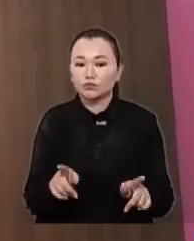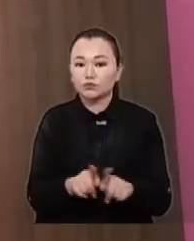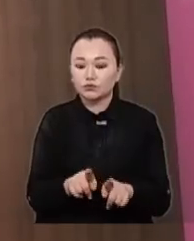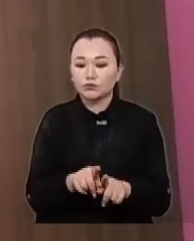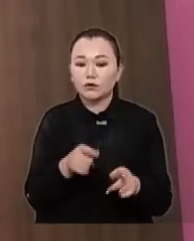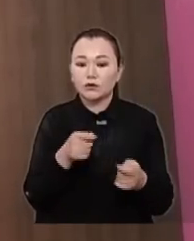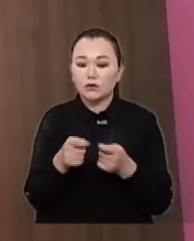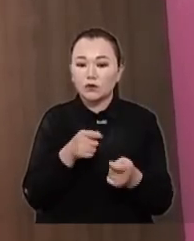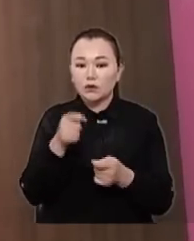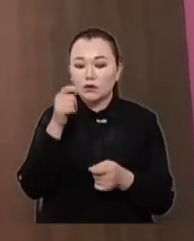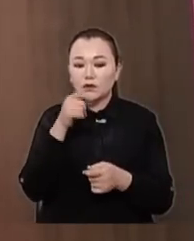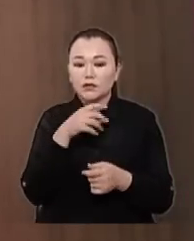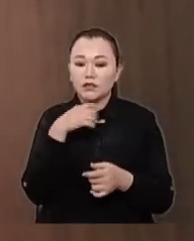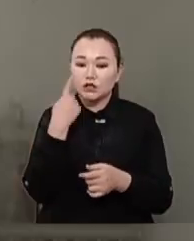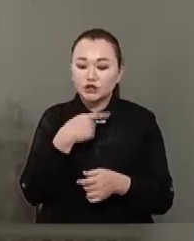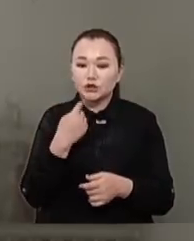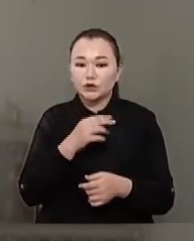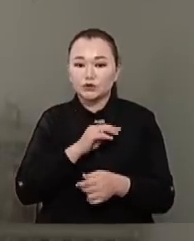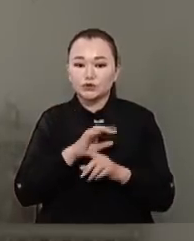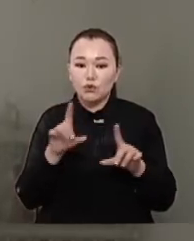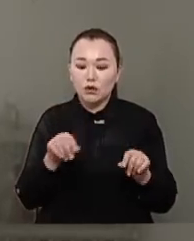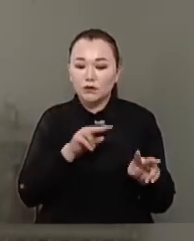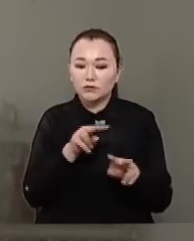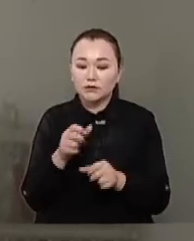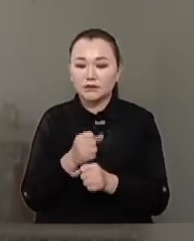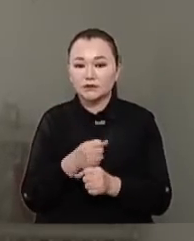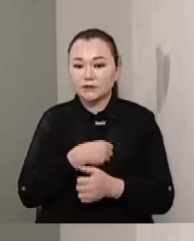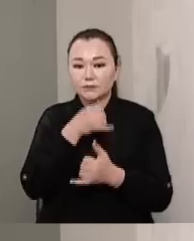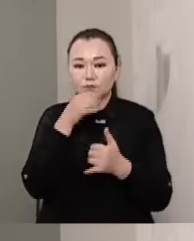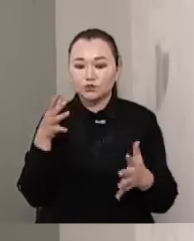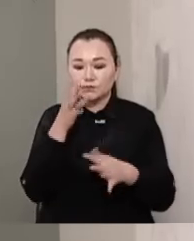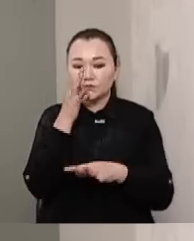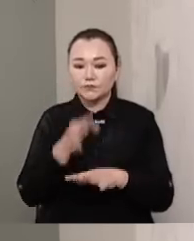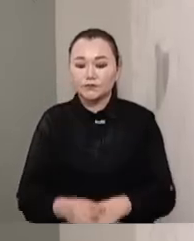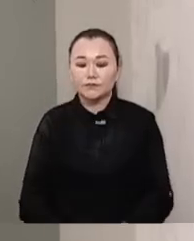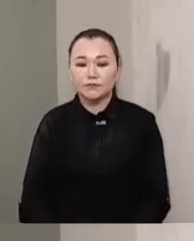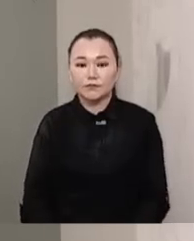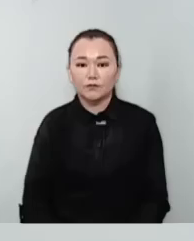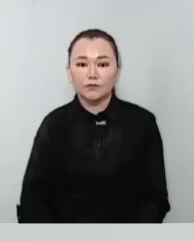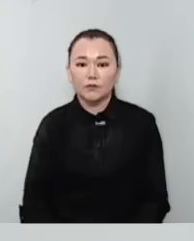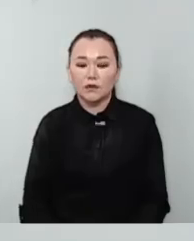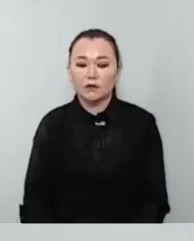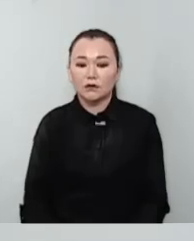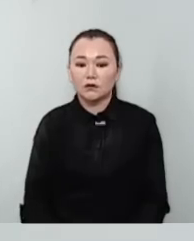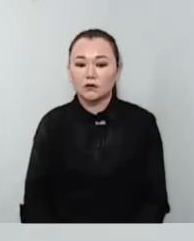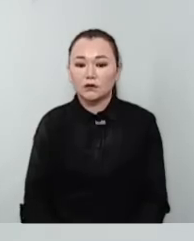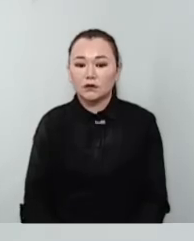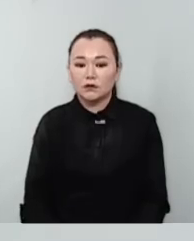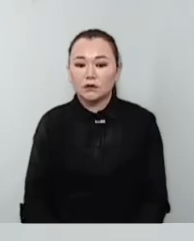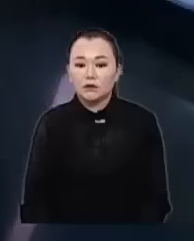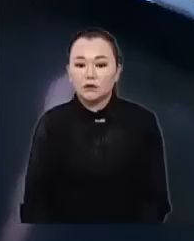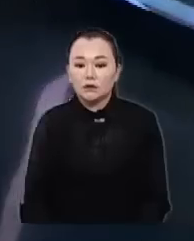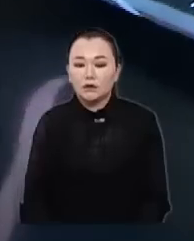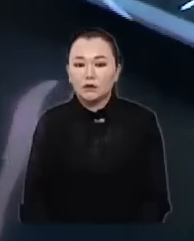білім басқармасындағылар жеке мектептің жұмысына бақылау жасай алмаймыз дейді. Абай Нұржанұлы, Информбюро.